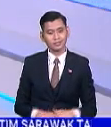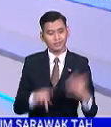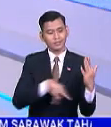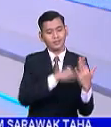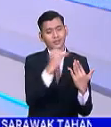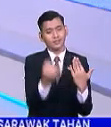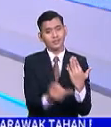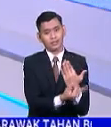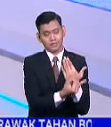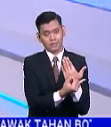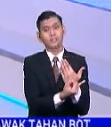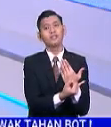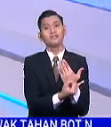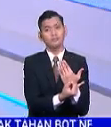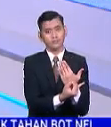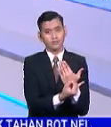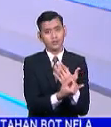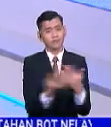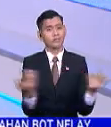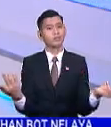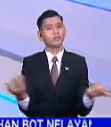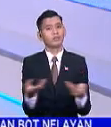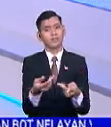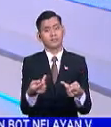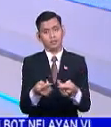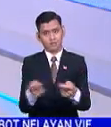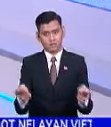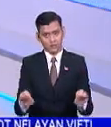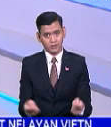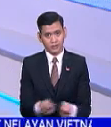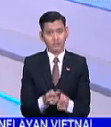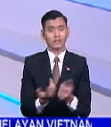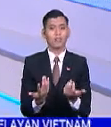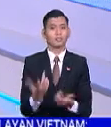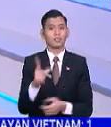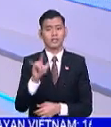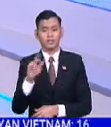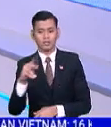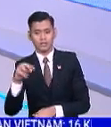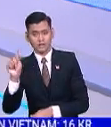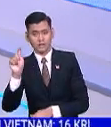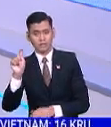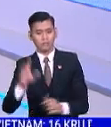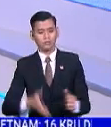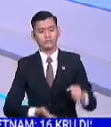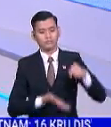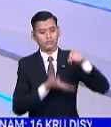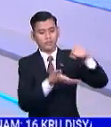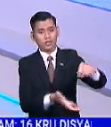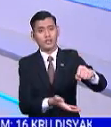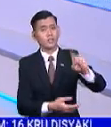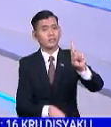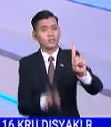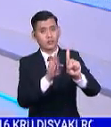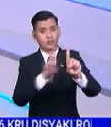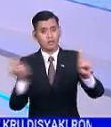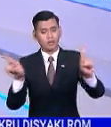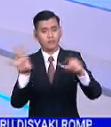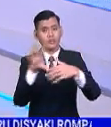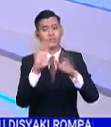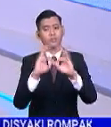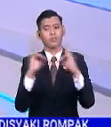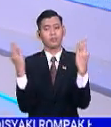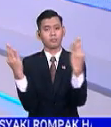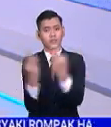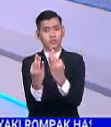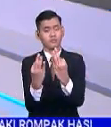Projek Pembentungan Langat menerusi program Kongsi Rezeki menyalurkan sumbangan bakul makanan kepada 1,000 keluarga secara